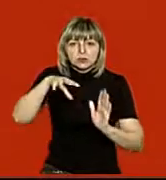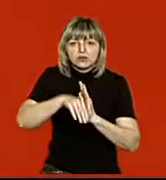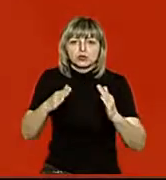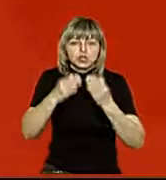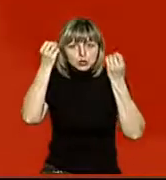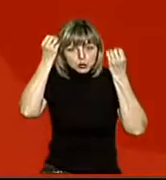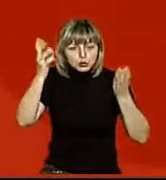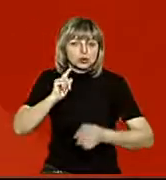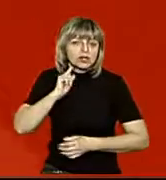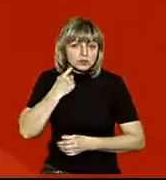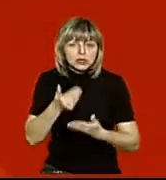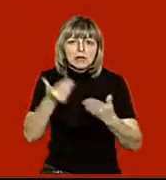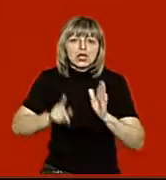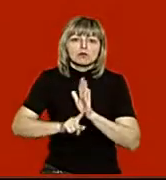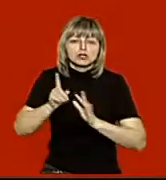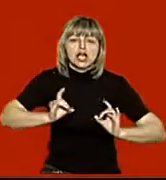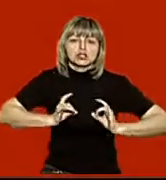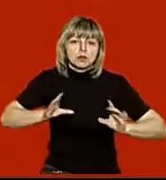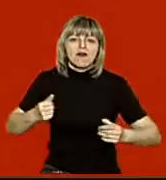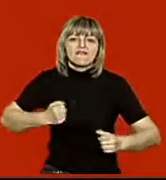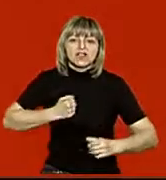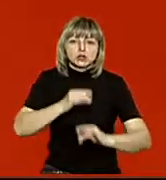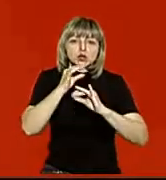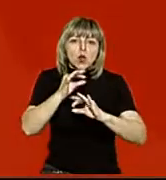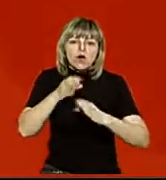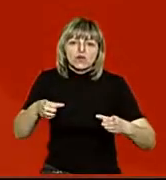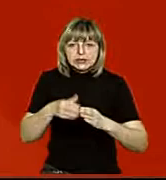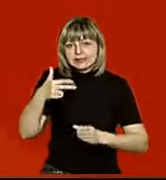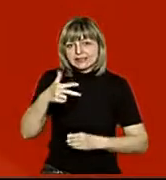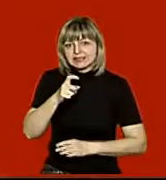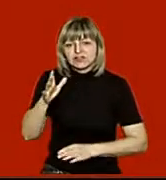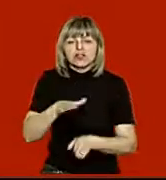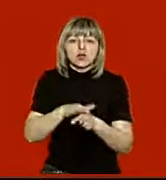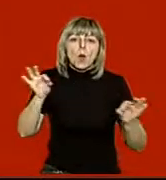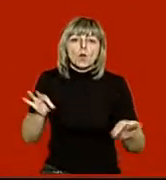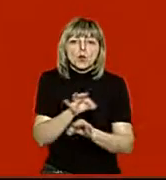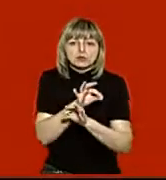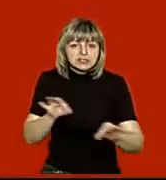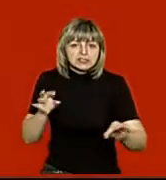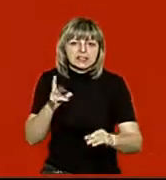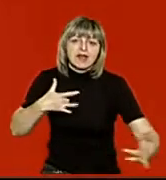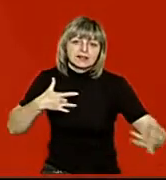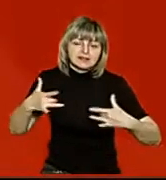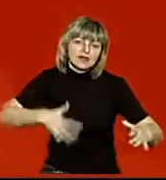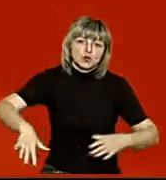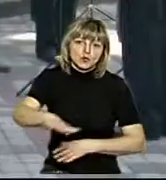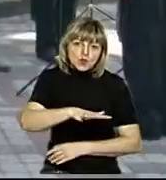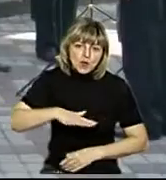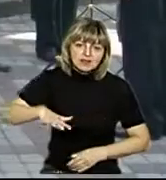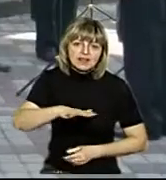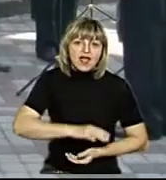центру. До початку урочистостей військовий оркестр близько півгодини виконував музичні твори на театральному майдані.